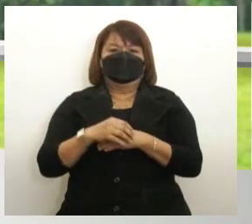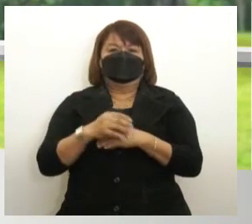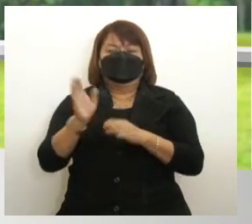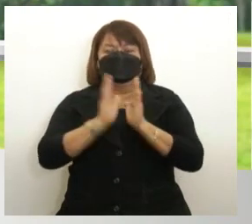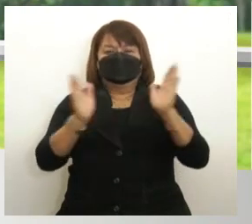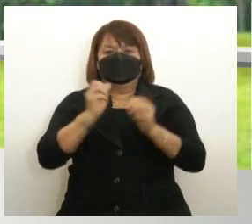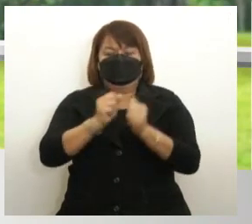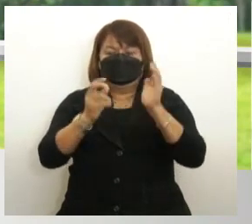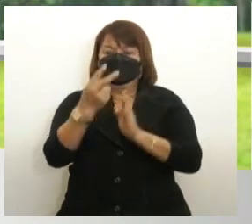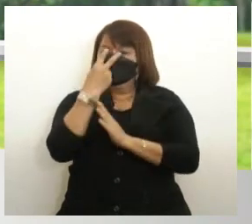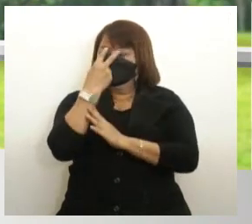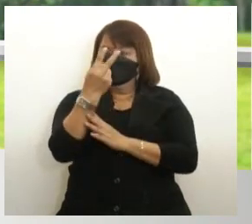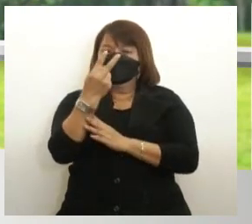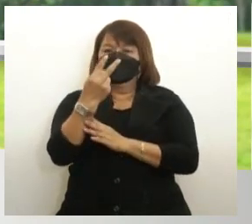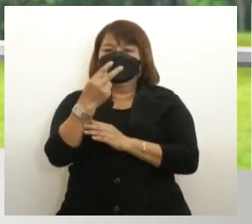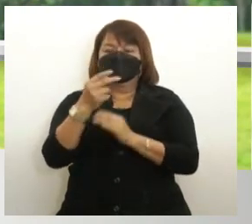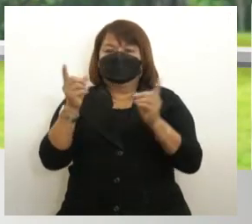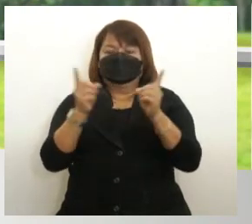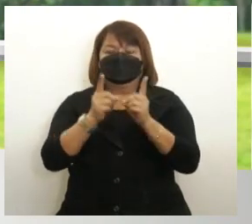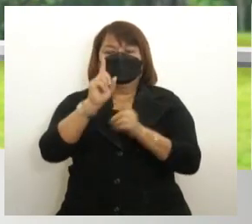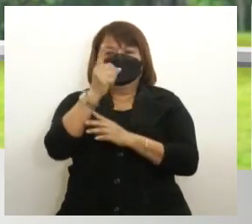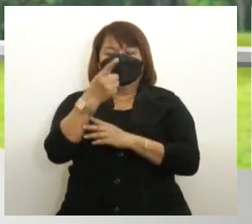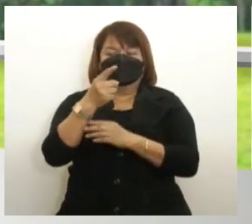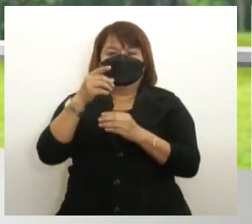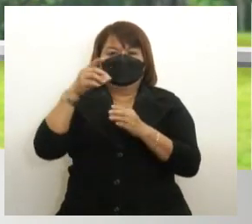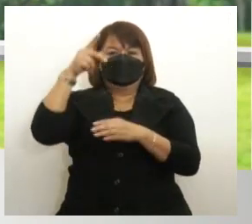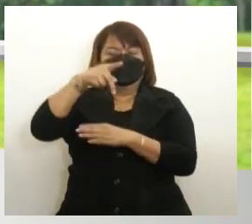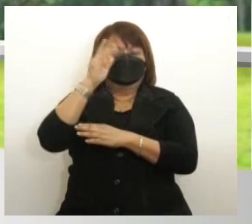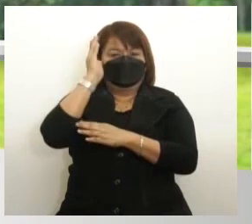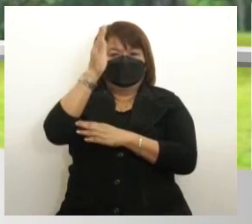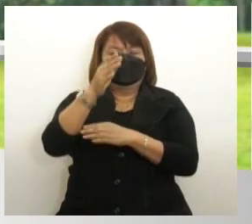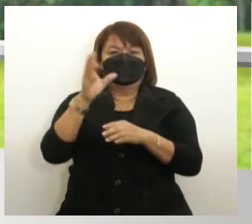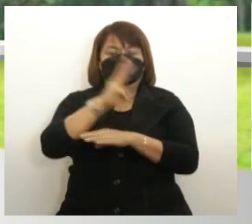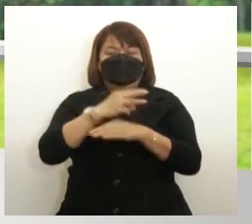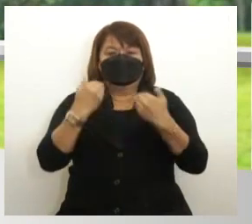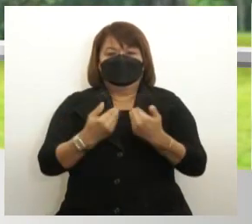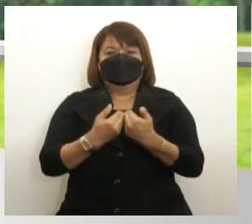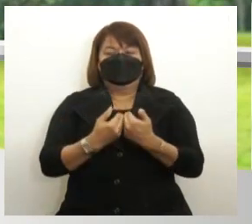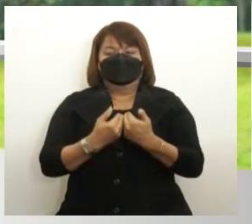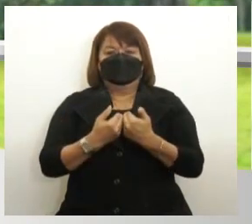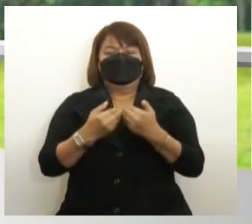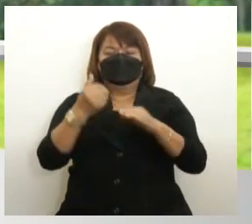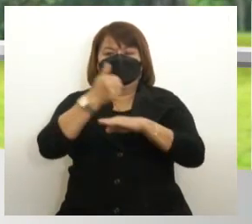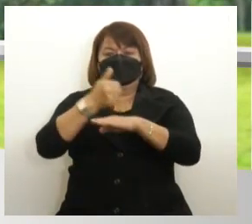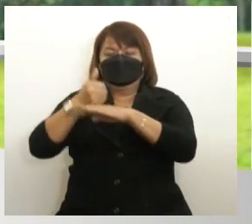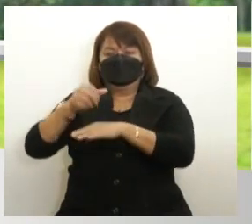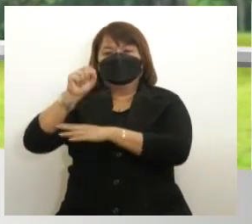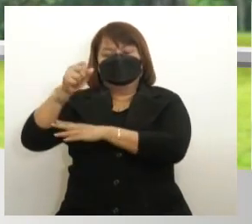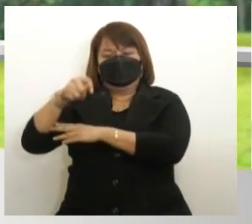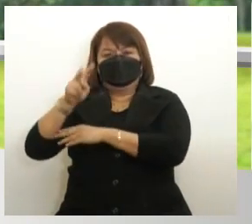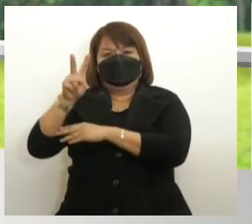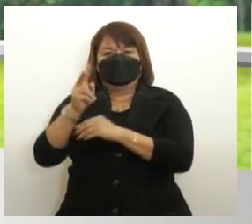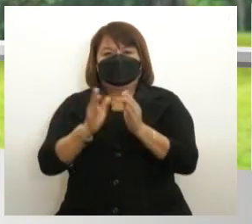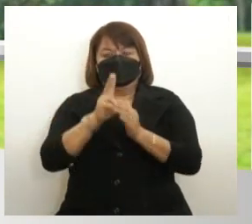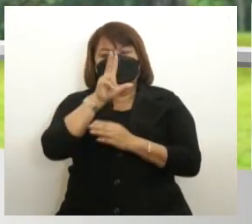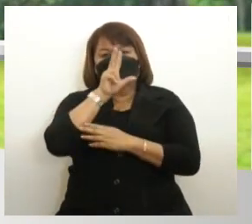ทุกท่านสำหรับการติดตามรับชมค่ะแล้วเราจะกลับมาพบกันในสัปดาห์หน้าสำหรับวันนี้ท่านคณะผู้บริหารจากสปทพร้อมด้วยครูจิน